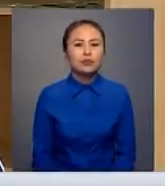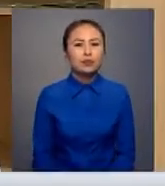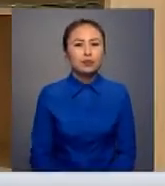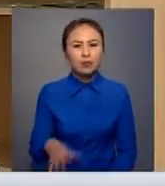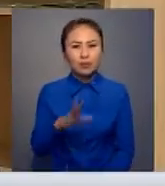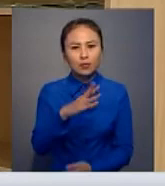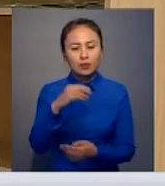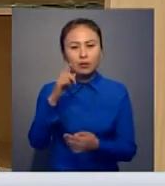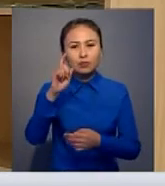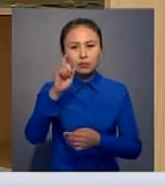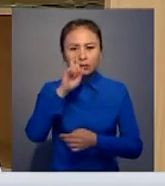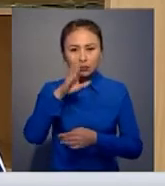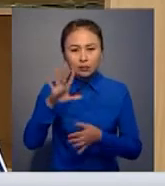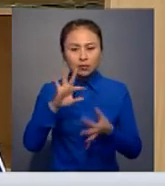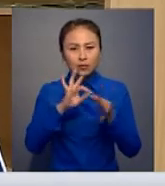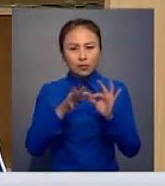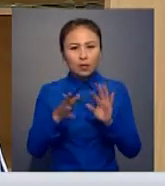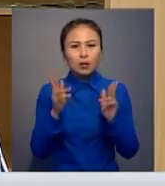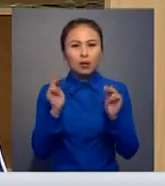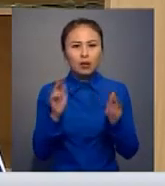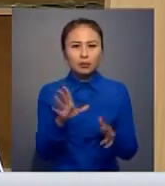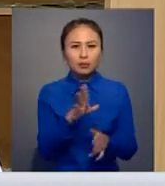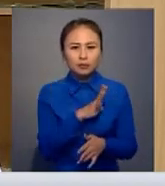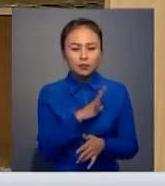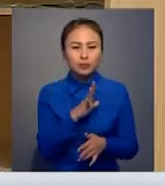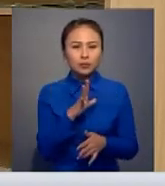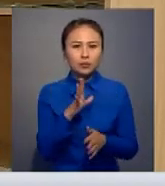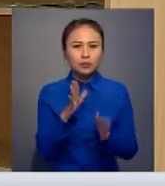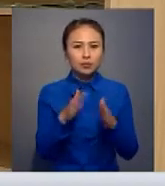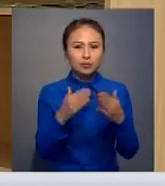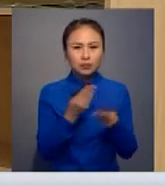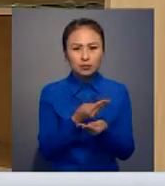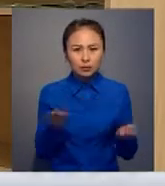жағдайды айтты, қалай болатынын, үй беріледі,